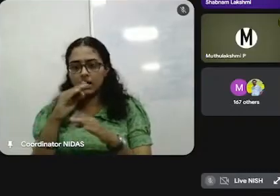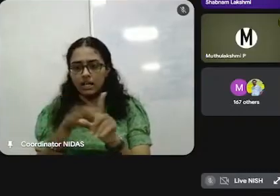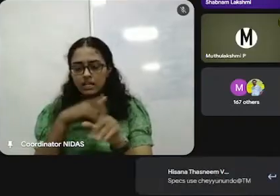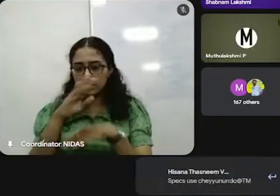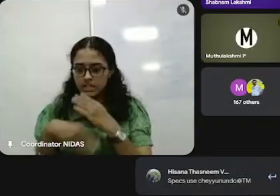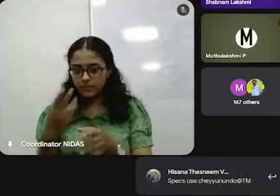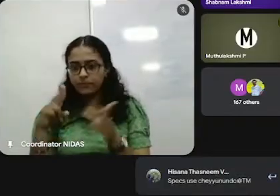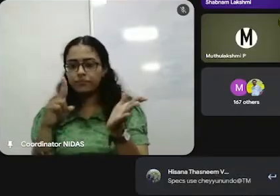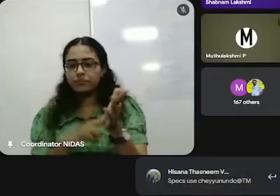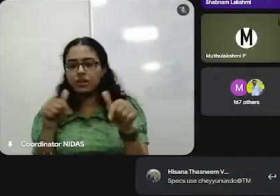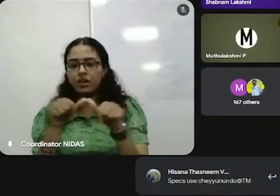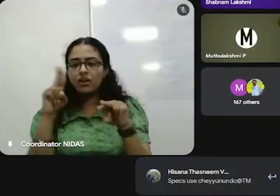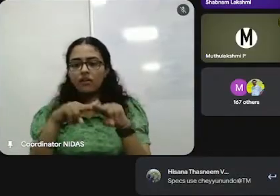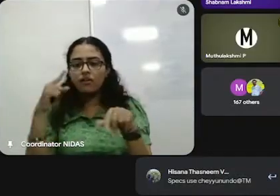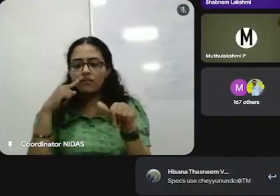നാഫിയ,